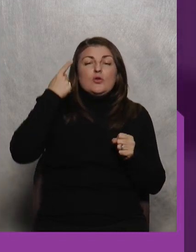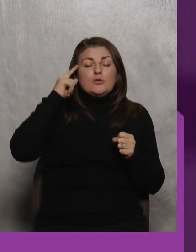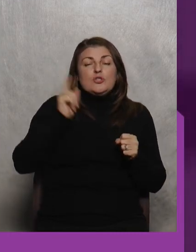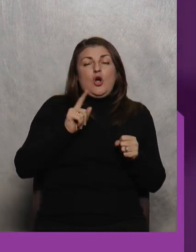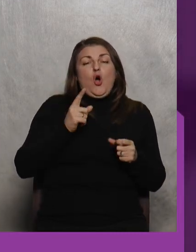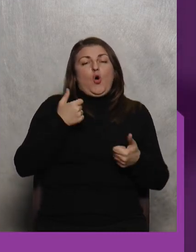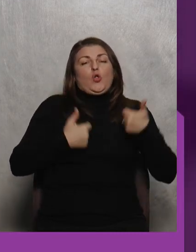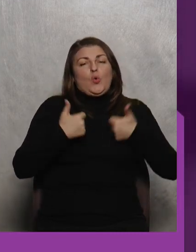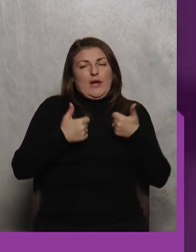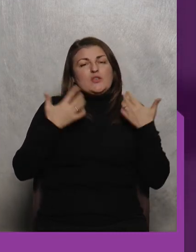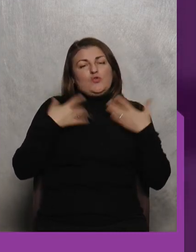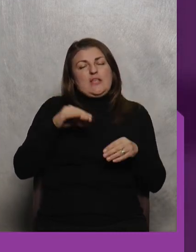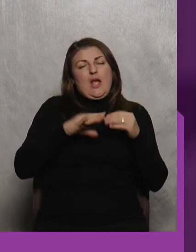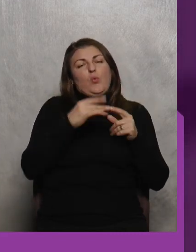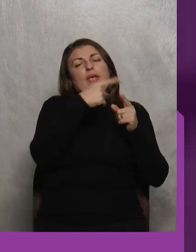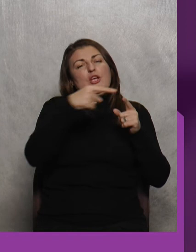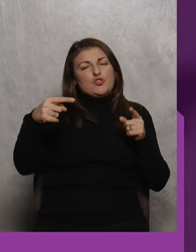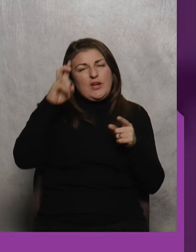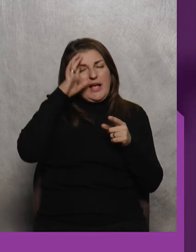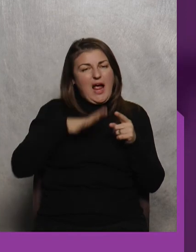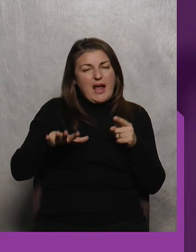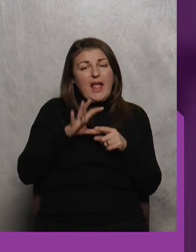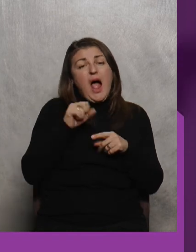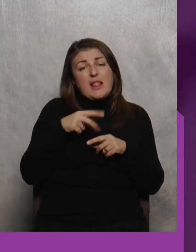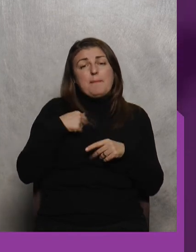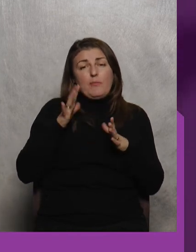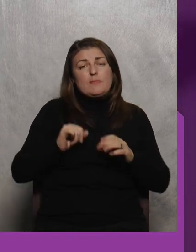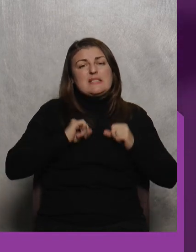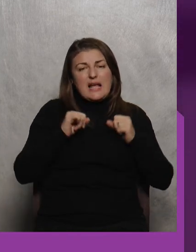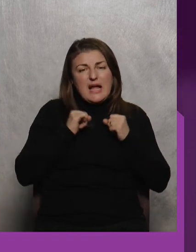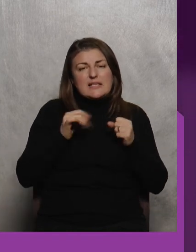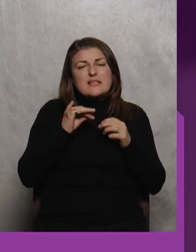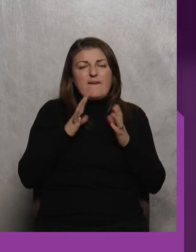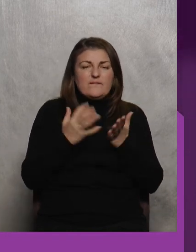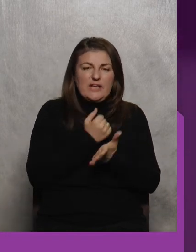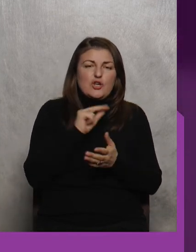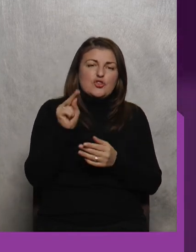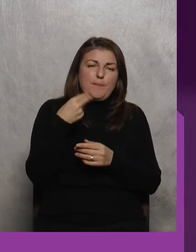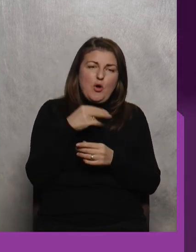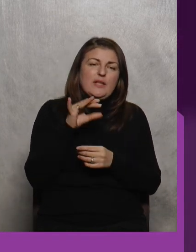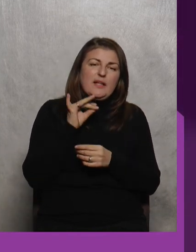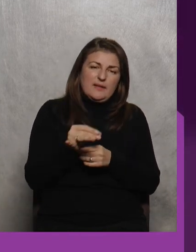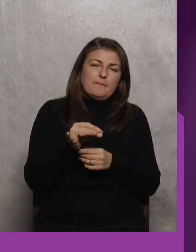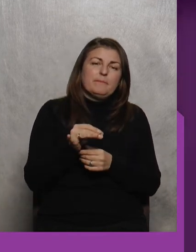я думаю, конкуренцію вже складуть і інші країни. Але ми будемо старатися і виграти чемпіонат, і